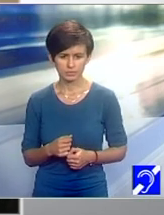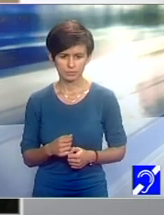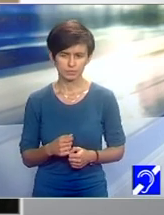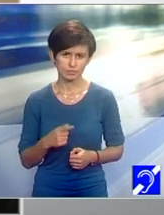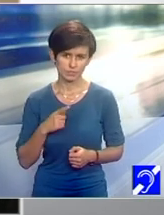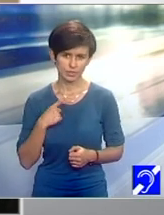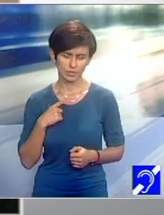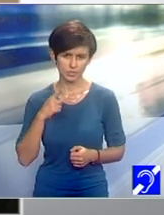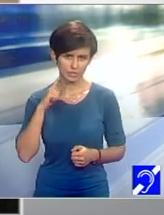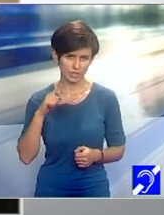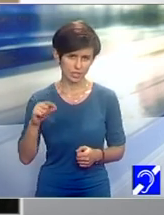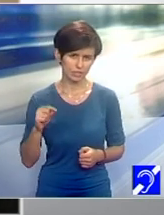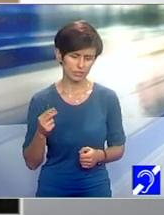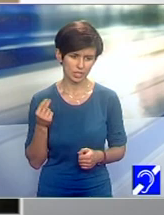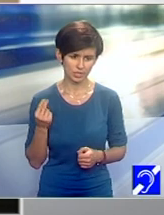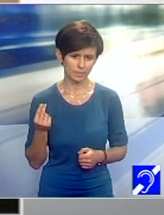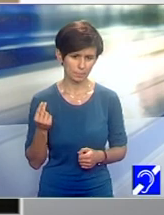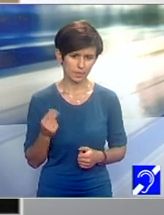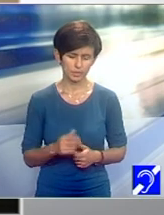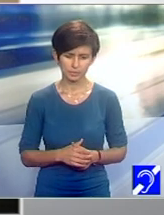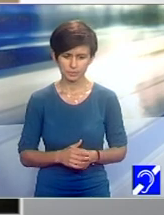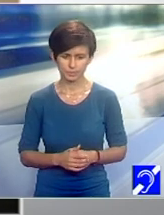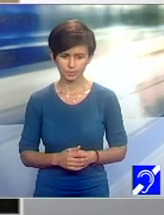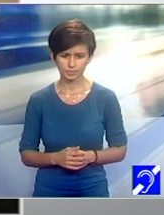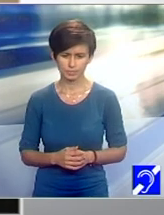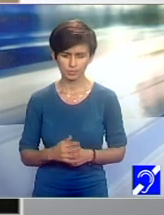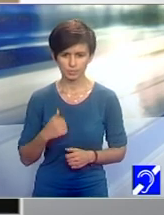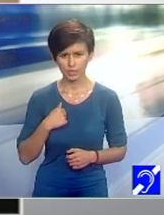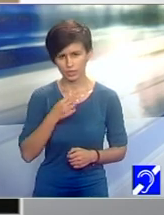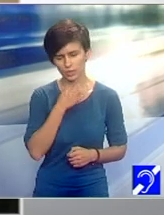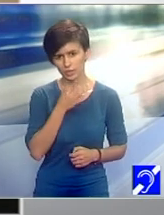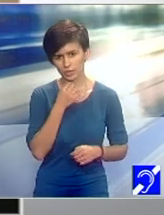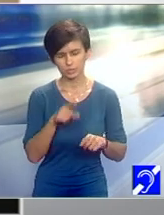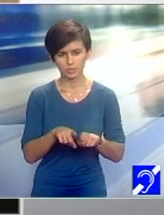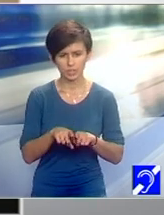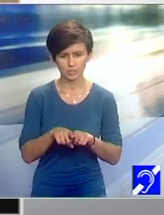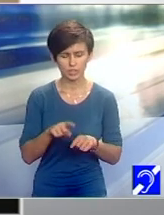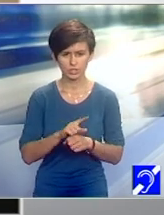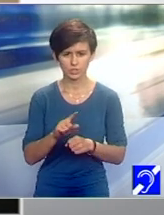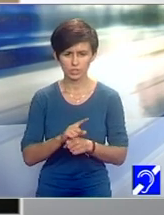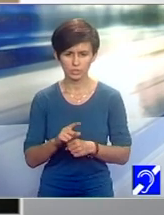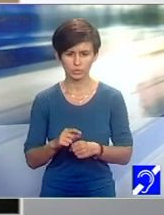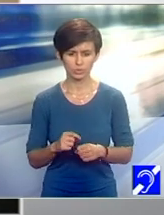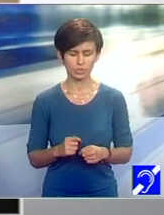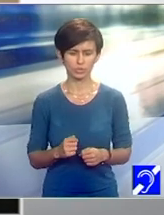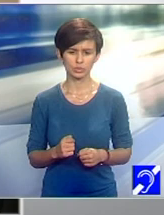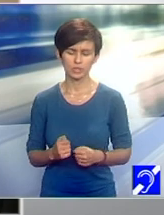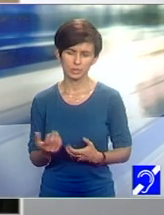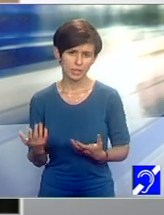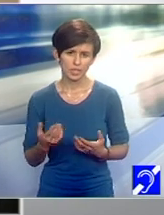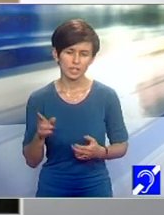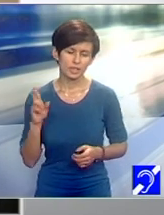vor fi rezultate bune. Desigur, spun același lucru pe care l-am spus de mai multe